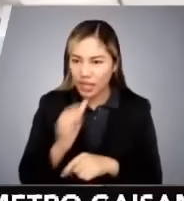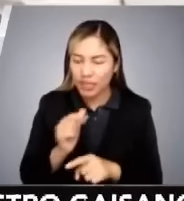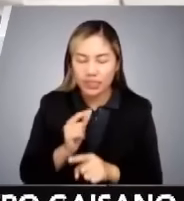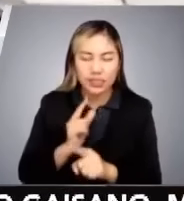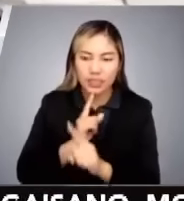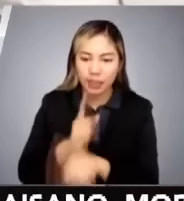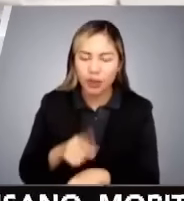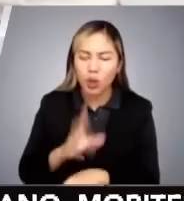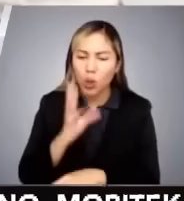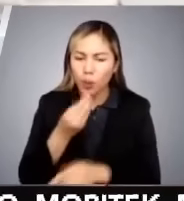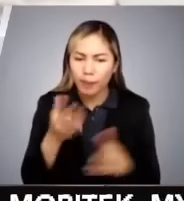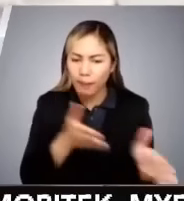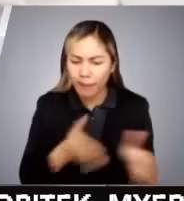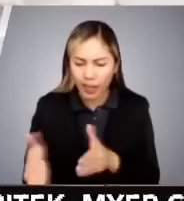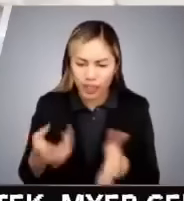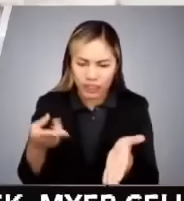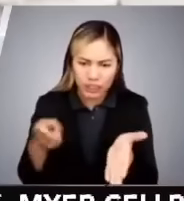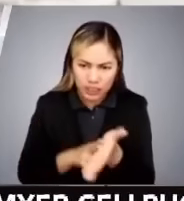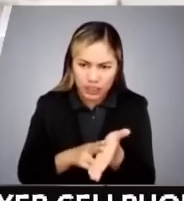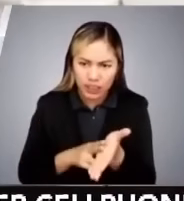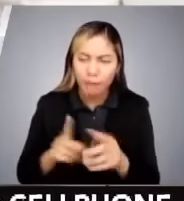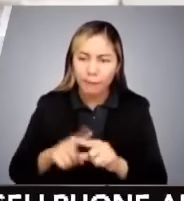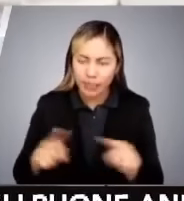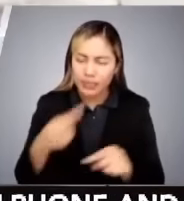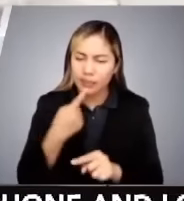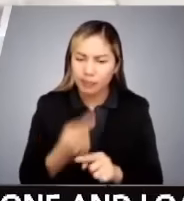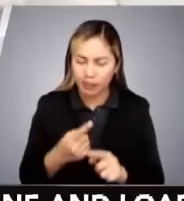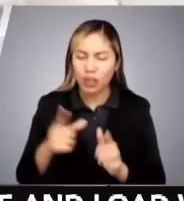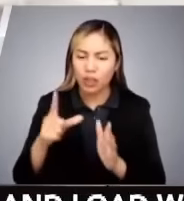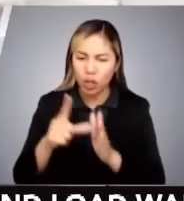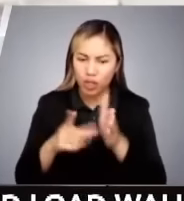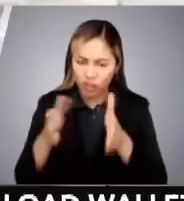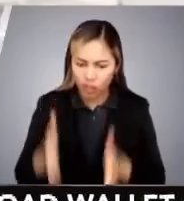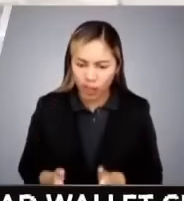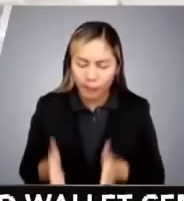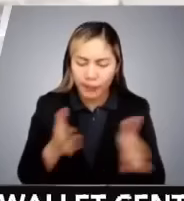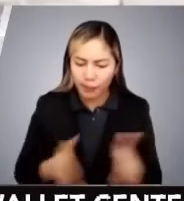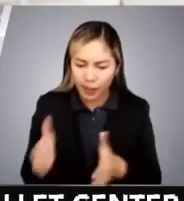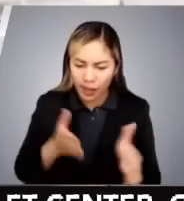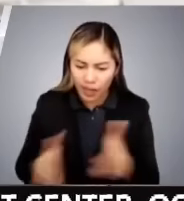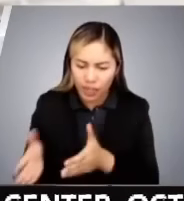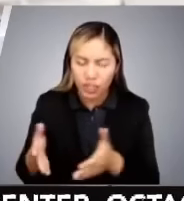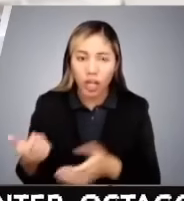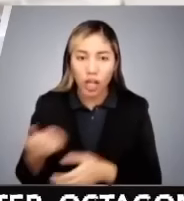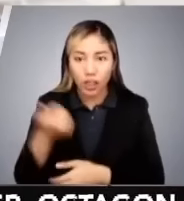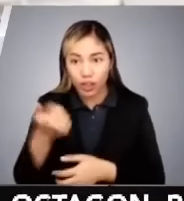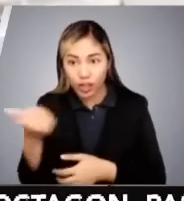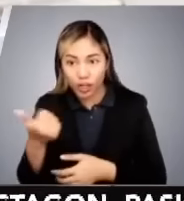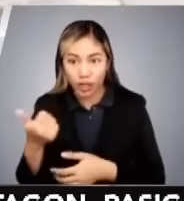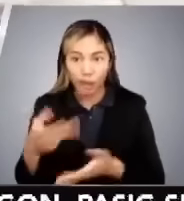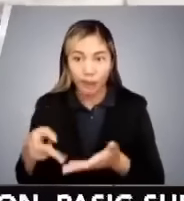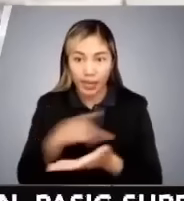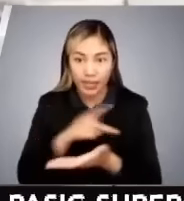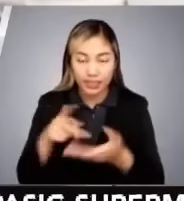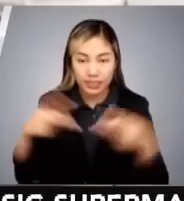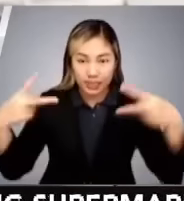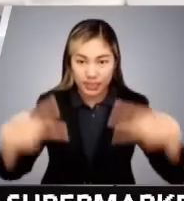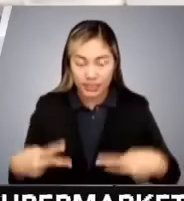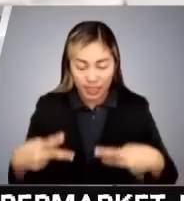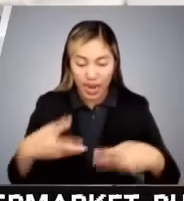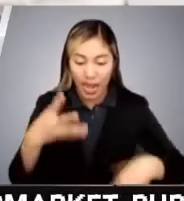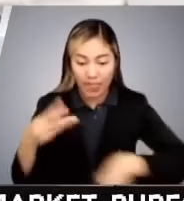signature page, pero abogado na raw ang naghanda ng iba pang mga pahina ng affidavit at inattach na lang yung signature page para